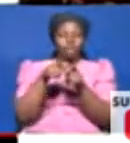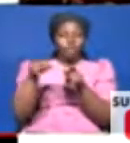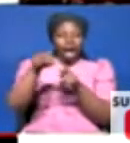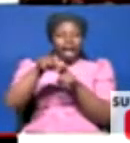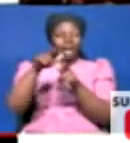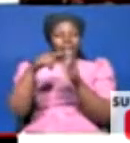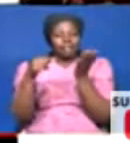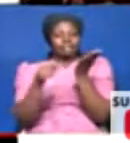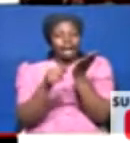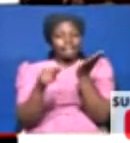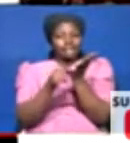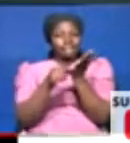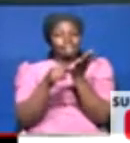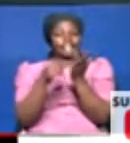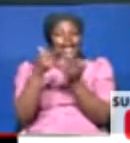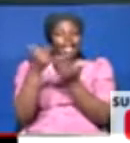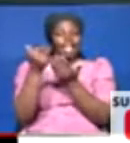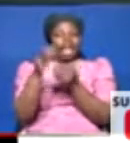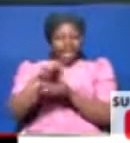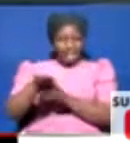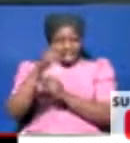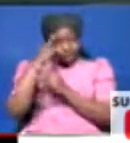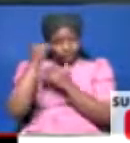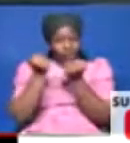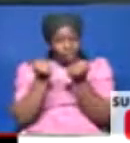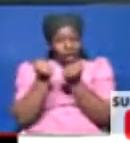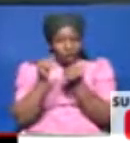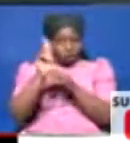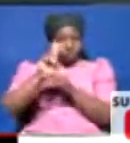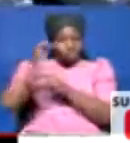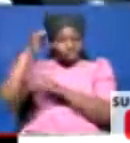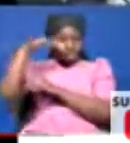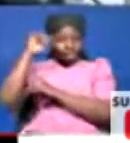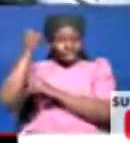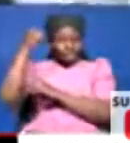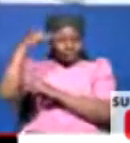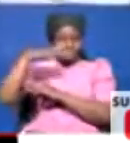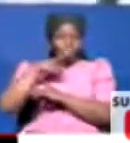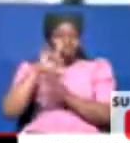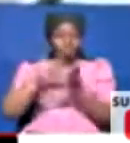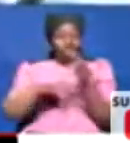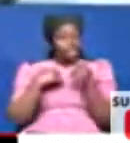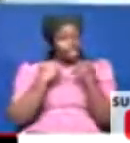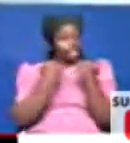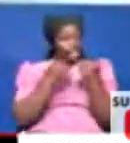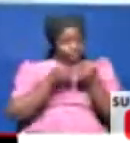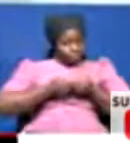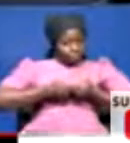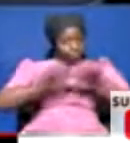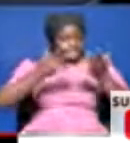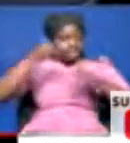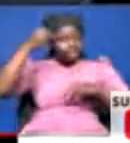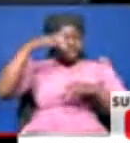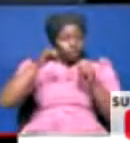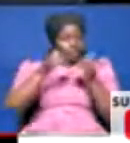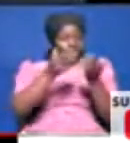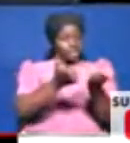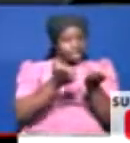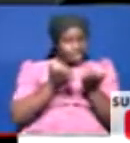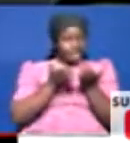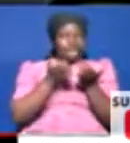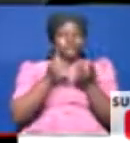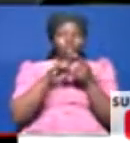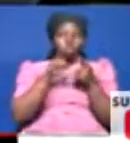yanayotumia umeme. Kenya Power inasema ina nguvu za kusambaza umeme ambao unahitajika kuongezea nguvu magari na